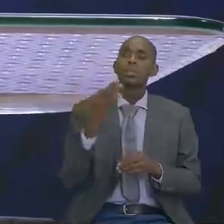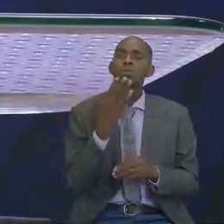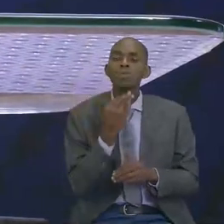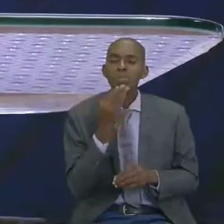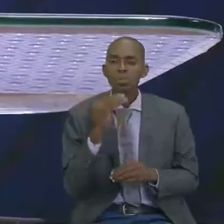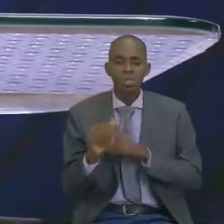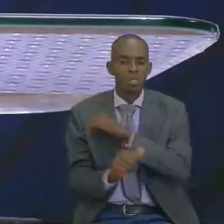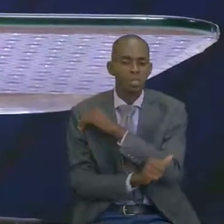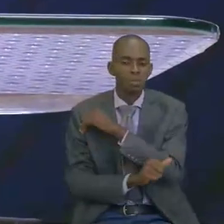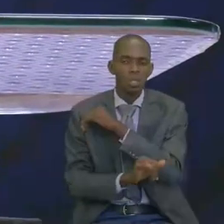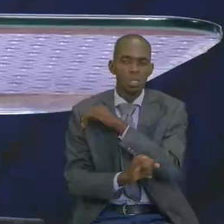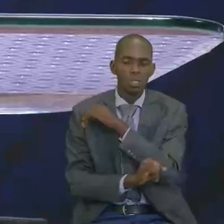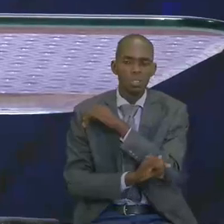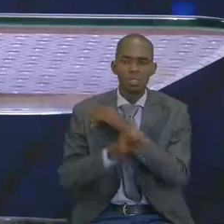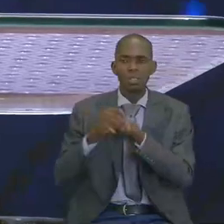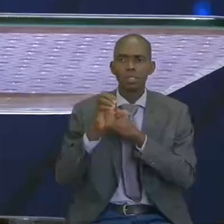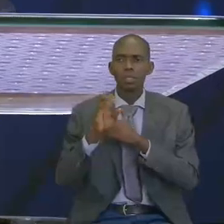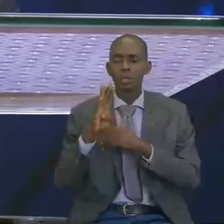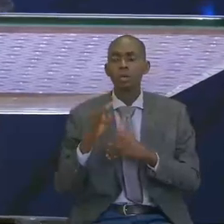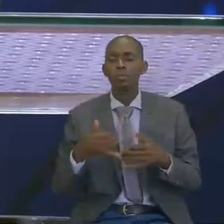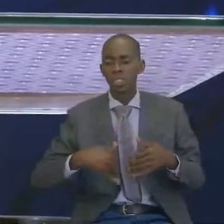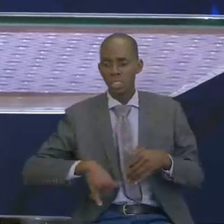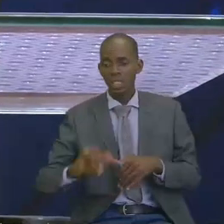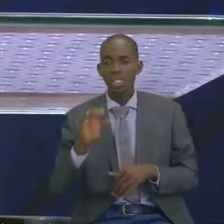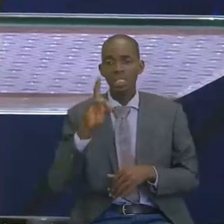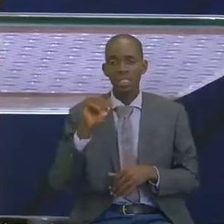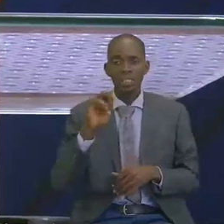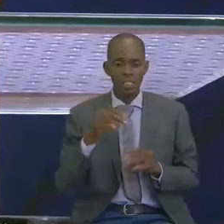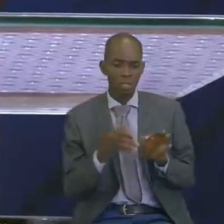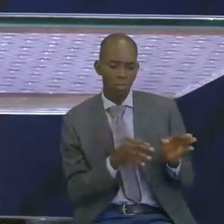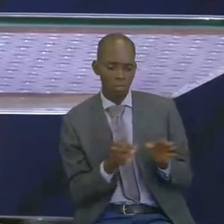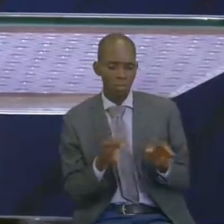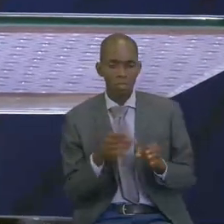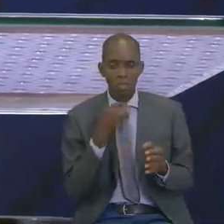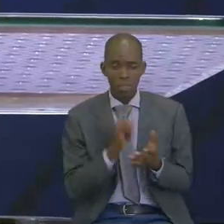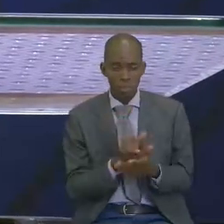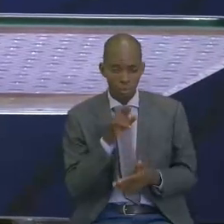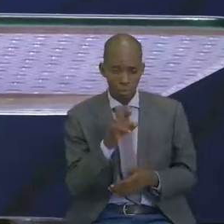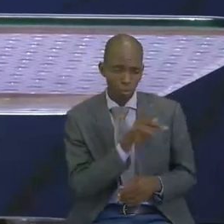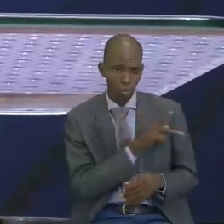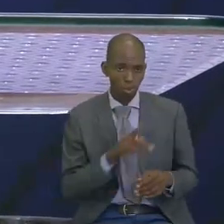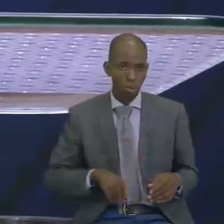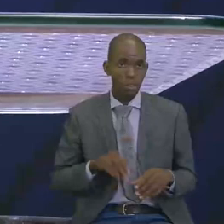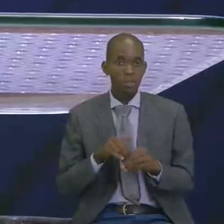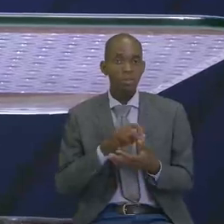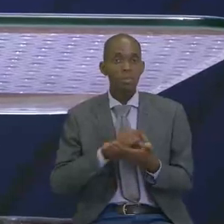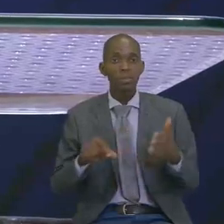et de Jacob. Mais Daniel a souligné, au verset 36,